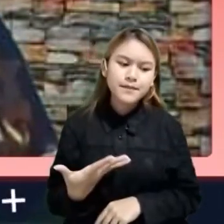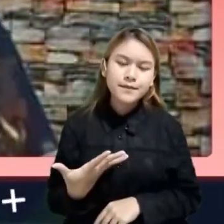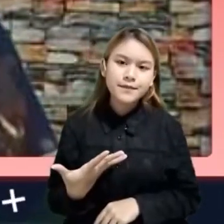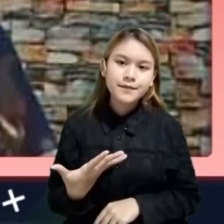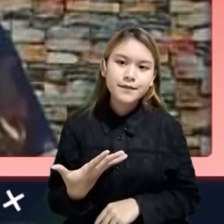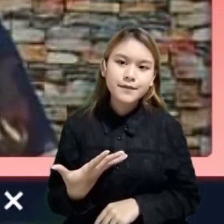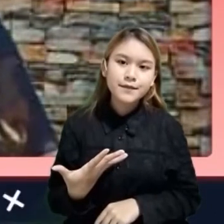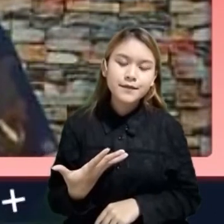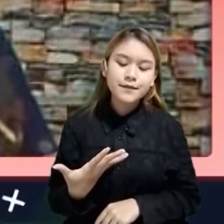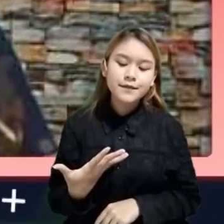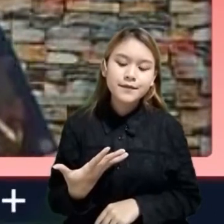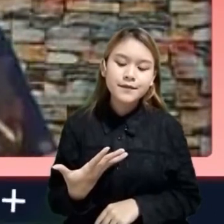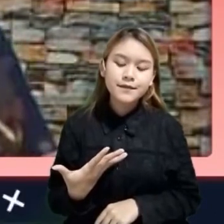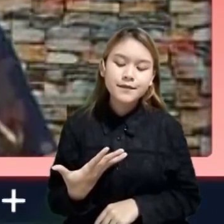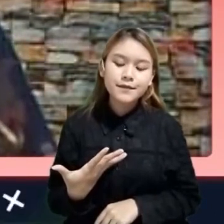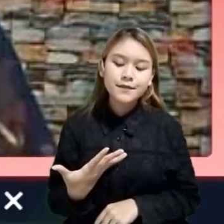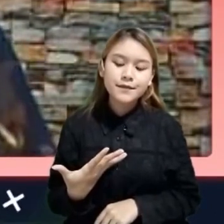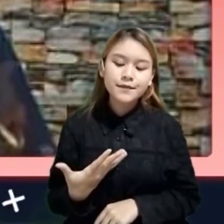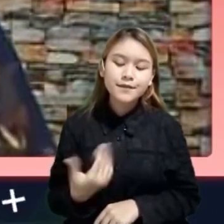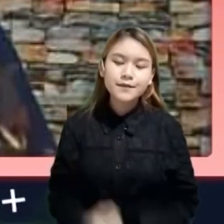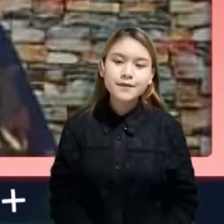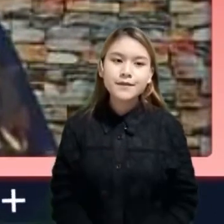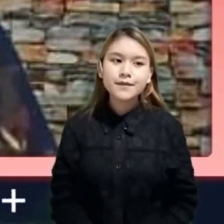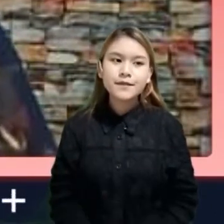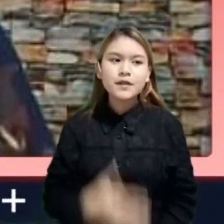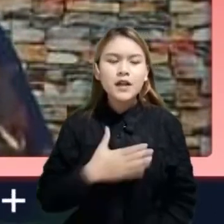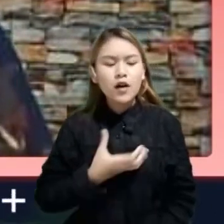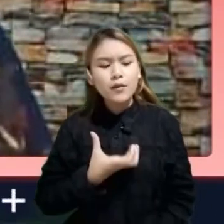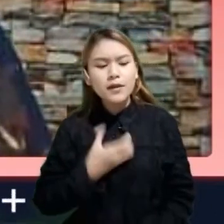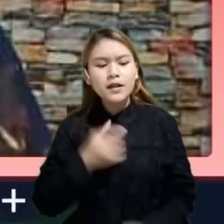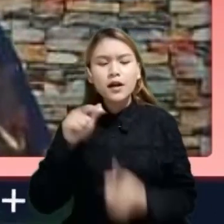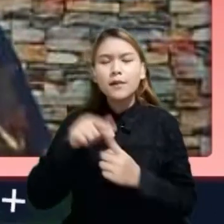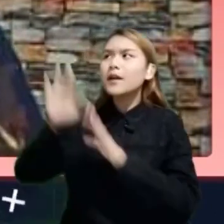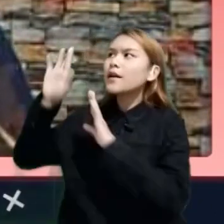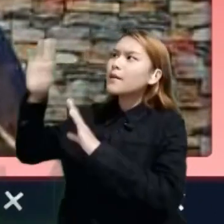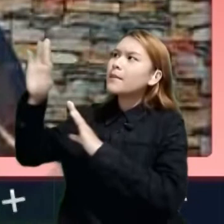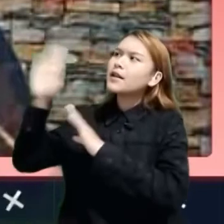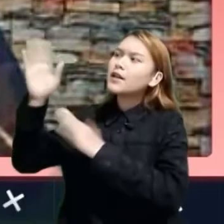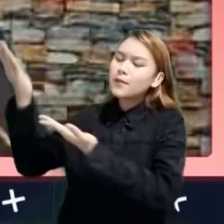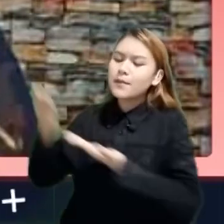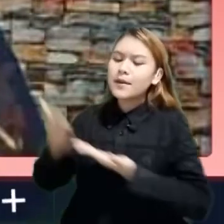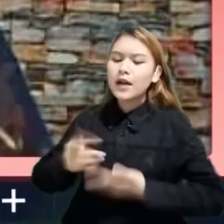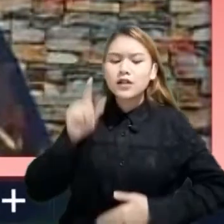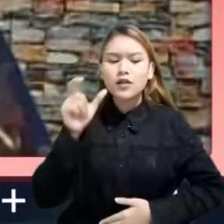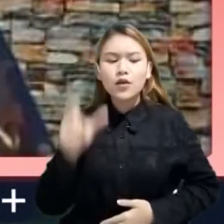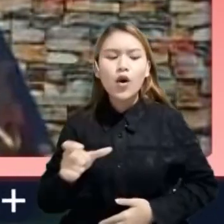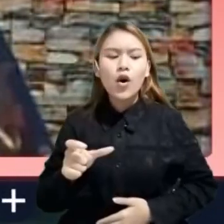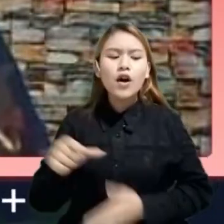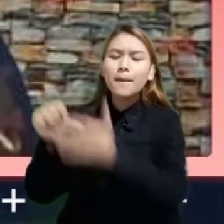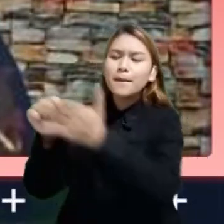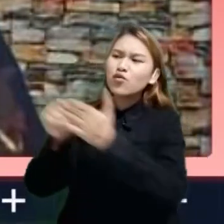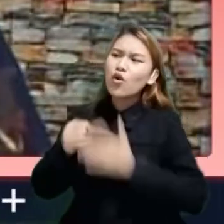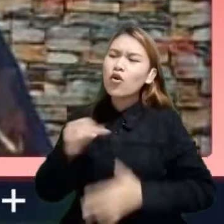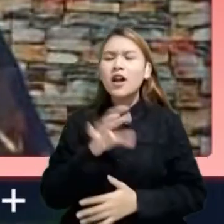supaya, dari awal saja saya baca, aku meminta kepada Bapa dan Ia akan memberikan kepadamu seorang penolong yang lain, supaya